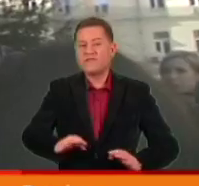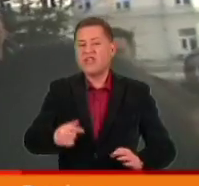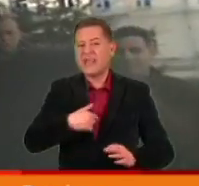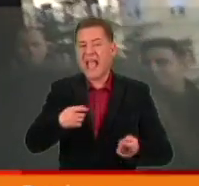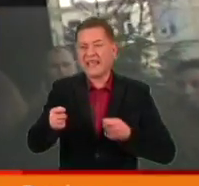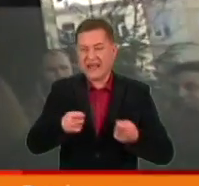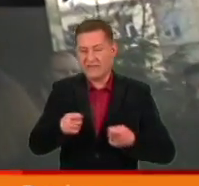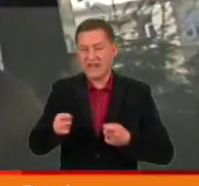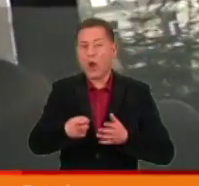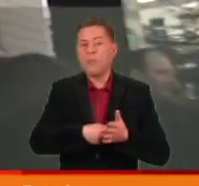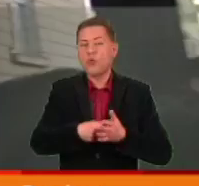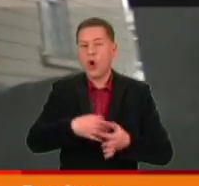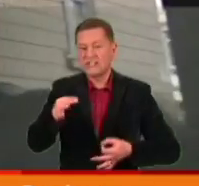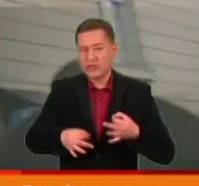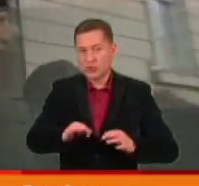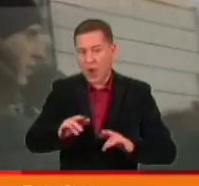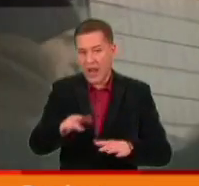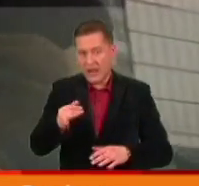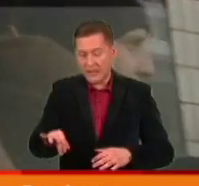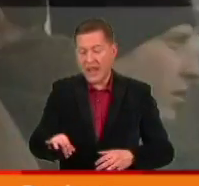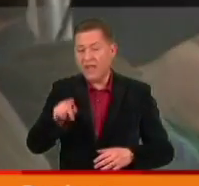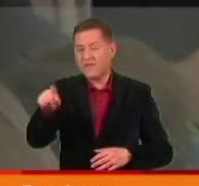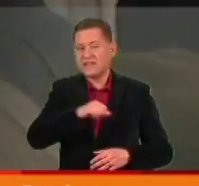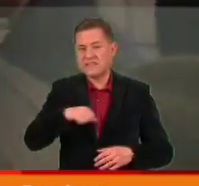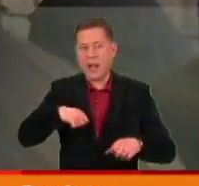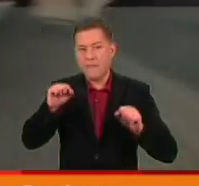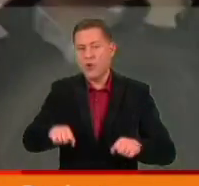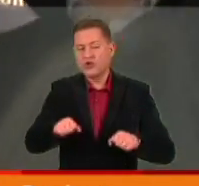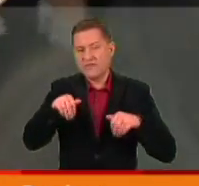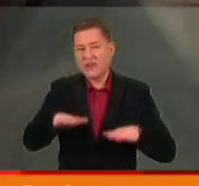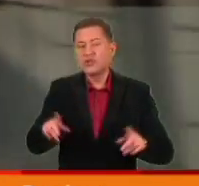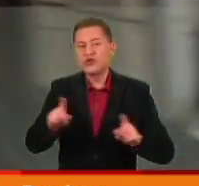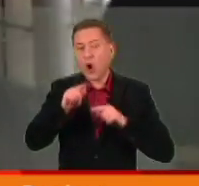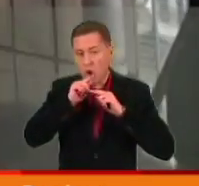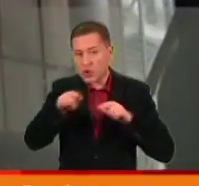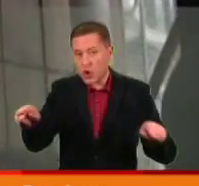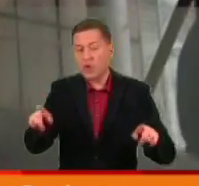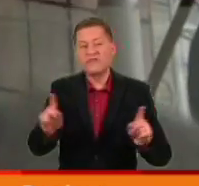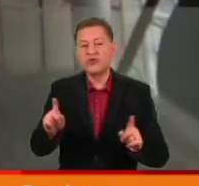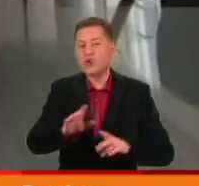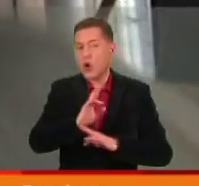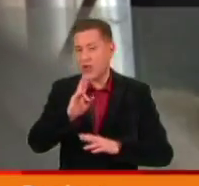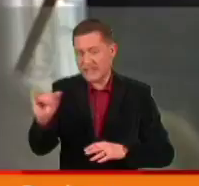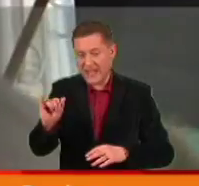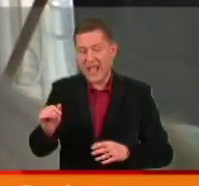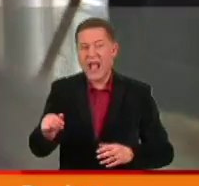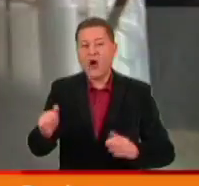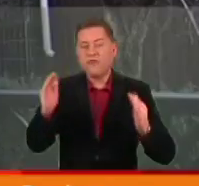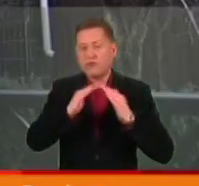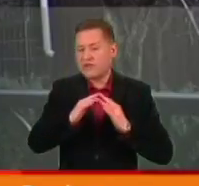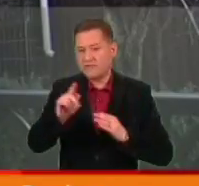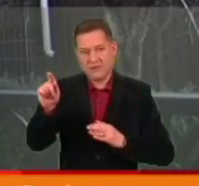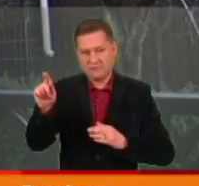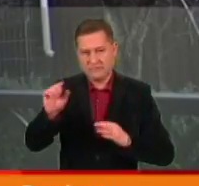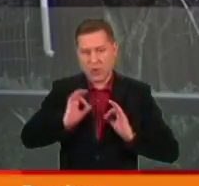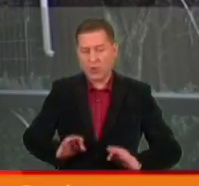керівник. Отже, каже Холодницький, він сам може вирішувати, що розголошувати, а що ні. Та всередині будівлі з ним не згодні.